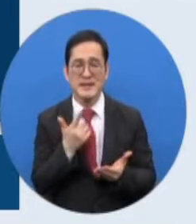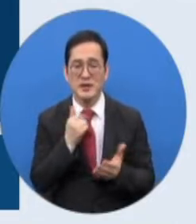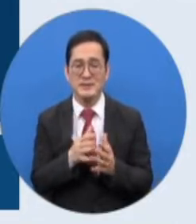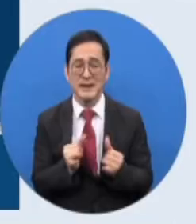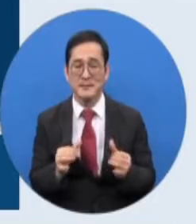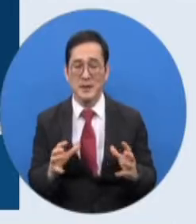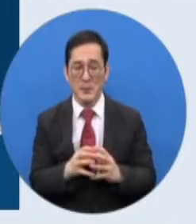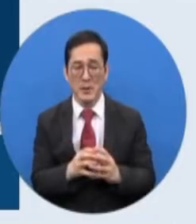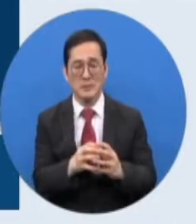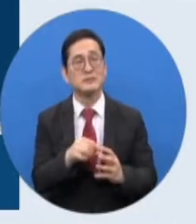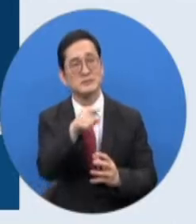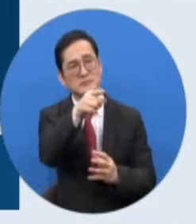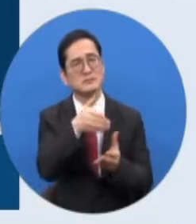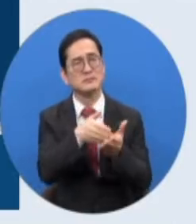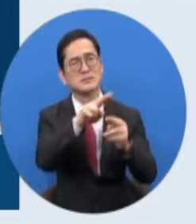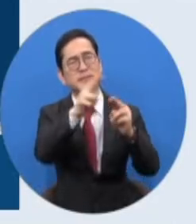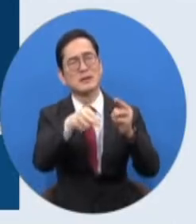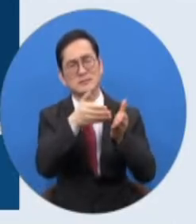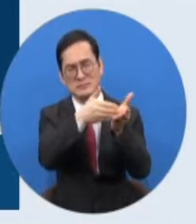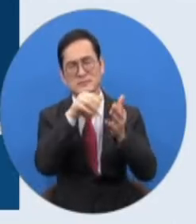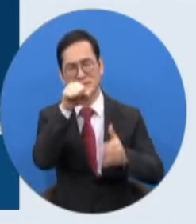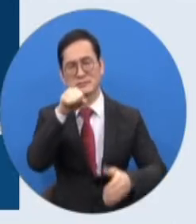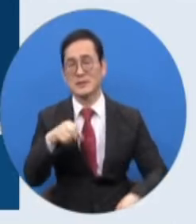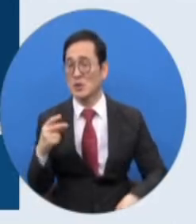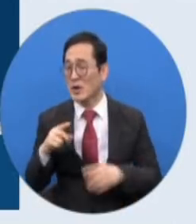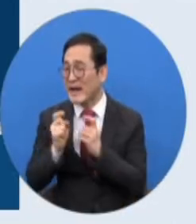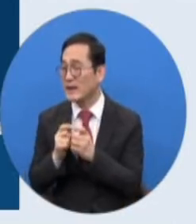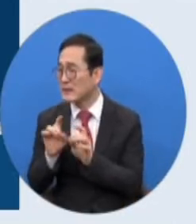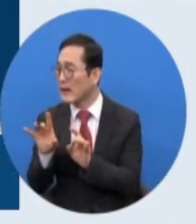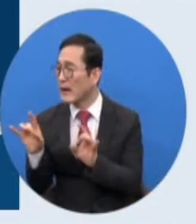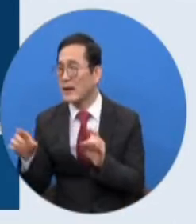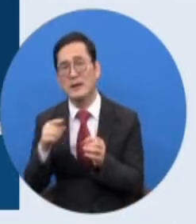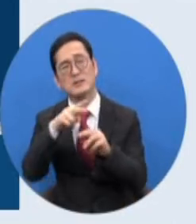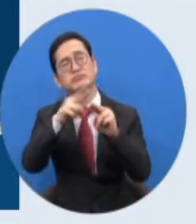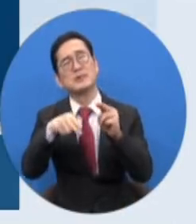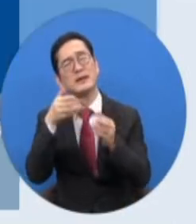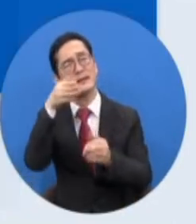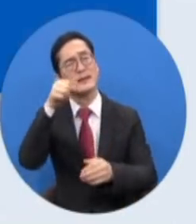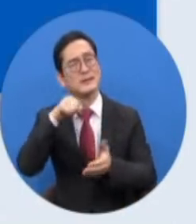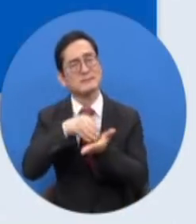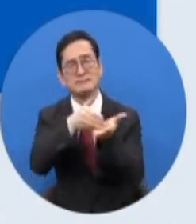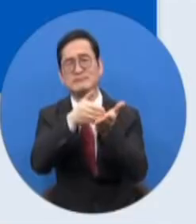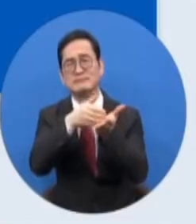비대위원장 물러나라. 개별 의원들도 이딴 비판하고 있습니다.